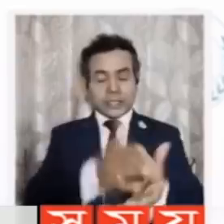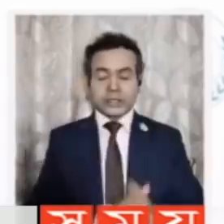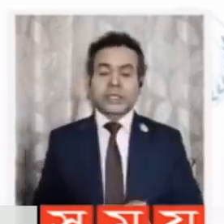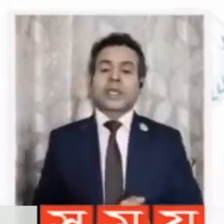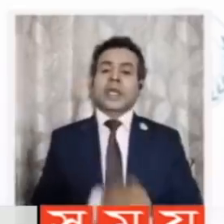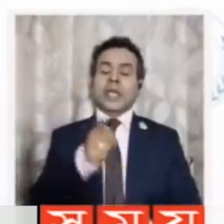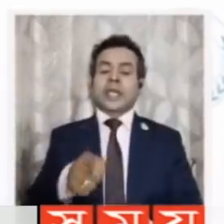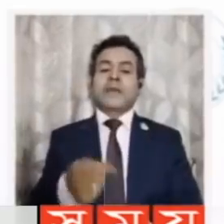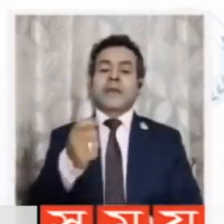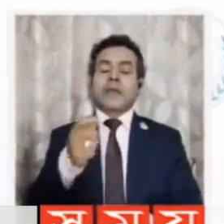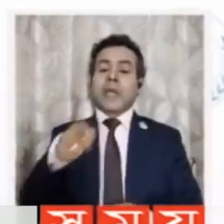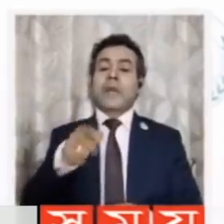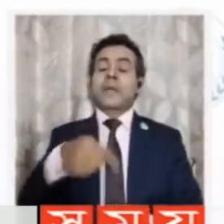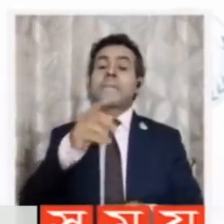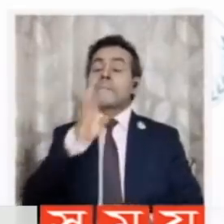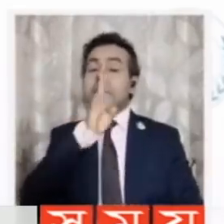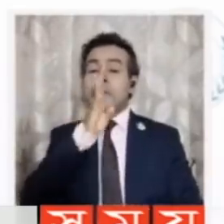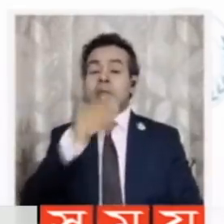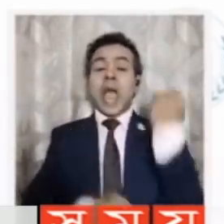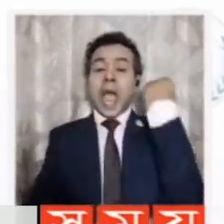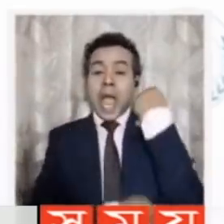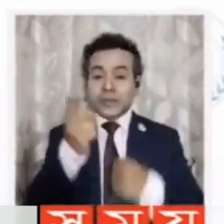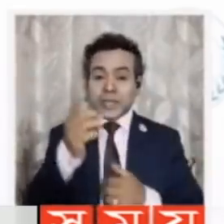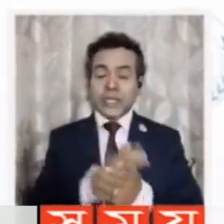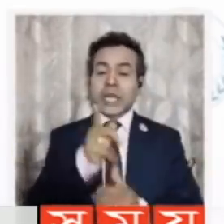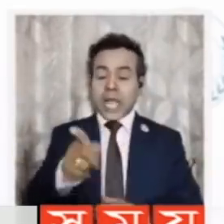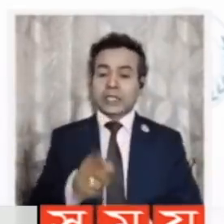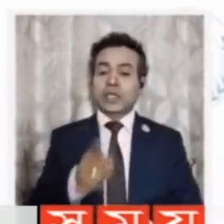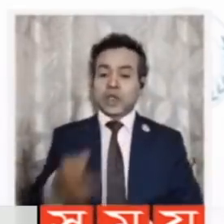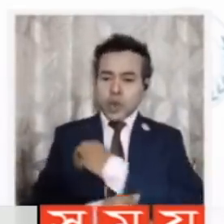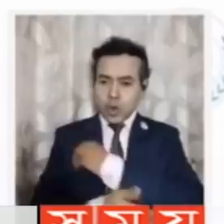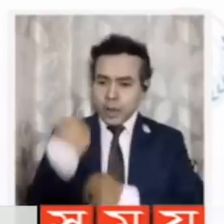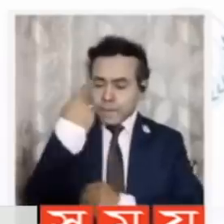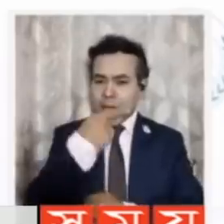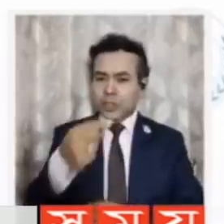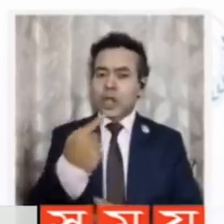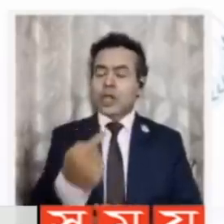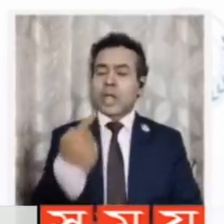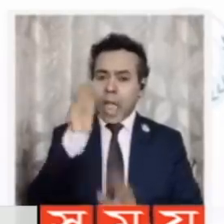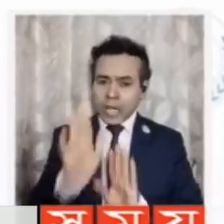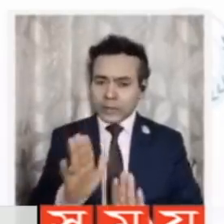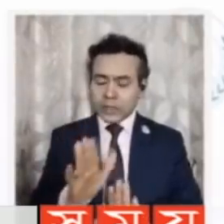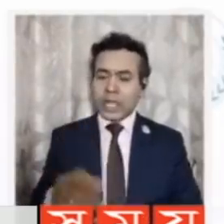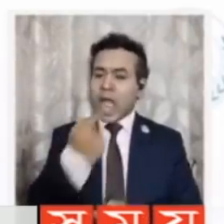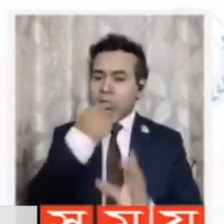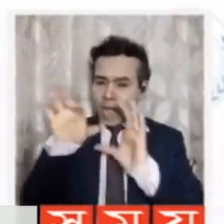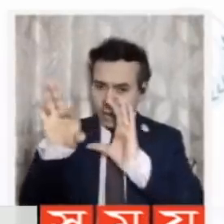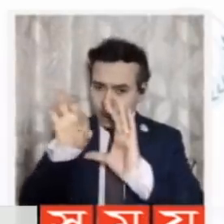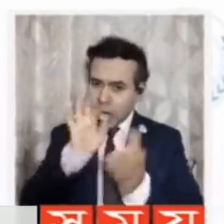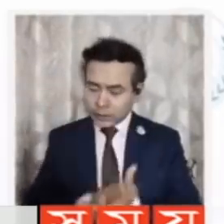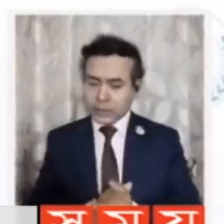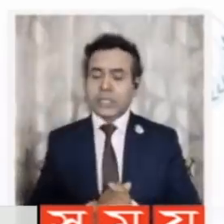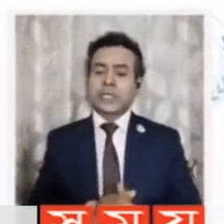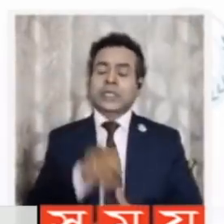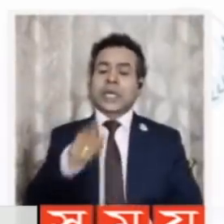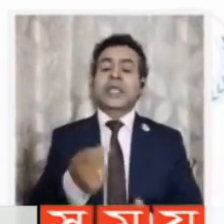সংগ্রহ করছেন দরিদ্র রোগীদের ক্ষেত্রে অবশ্যই তারা বা অন্যান্য দরিদ্র রোগীদের ক্ষেত্রে এই মওকুফটা